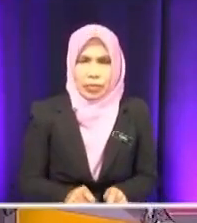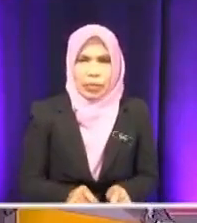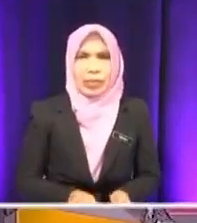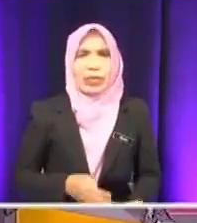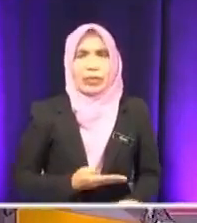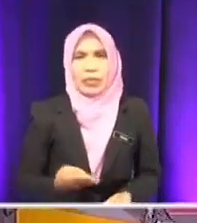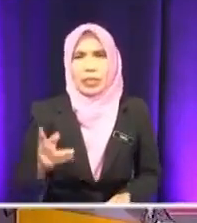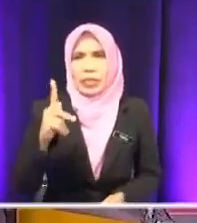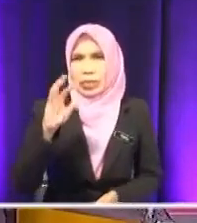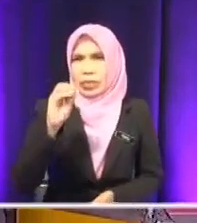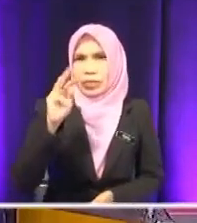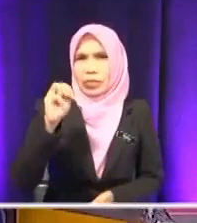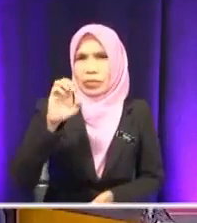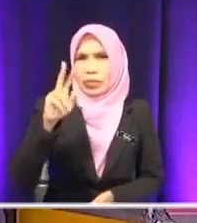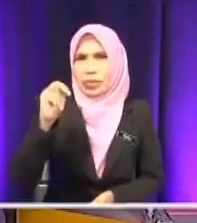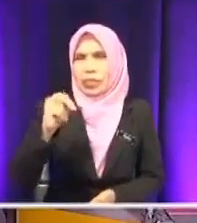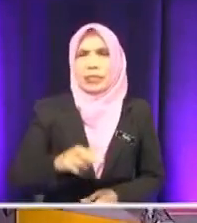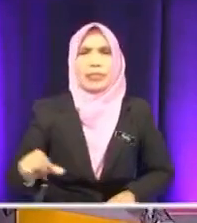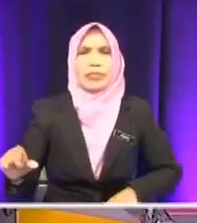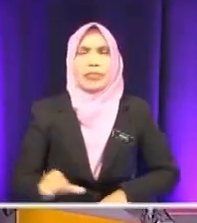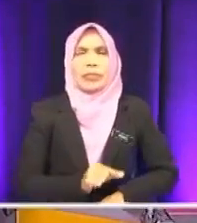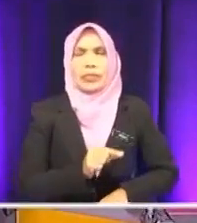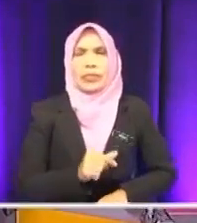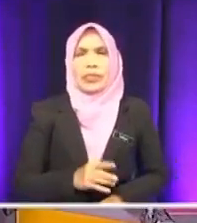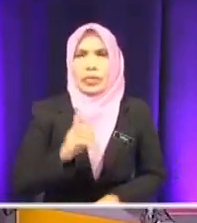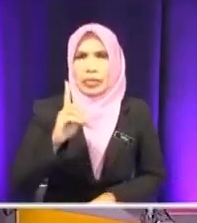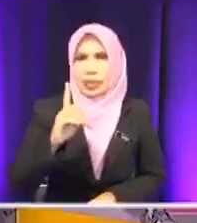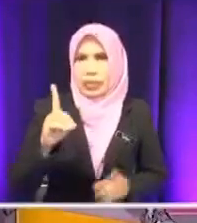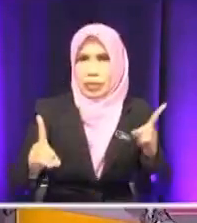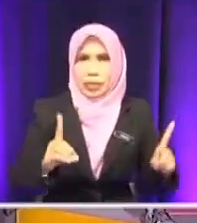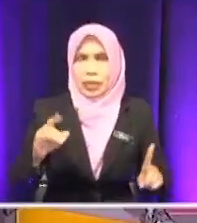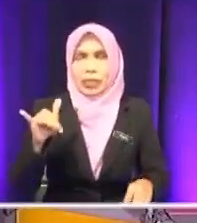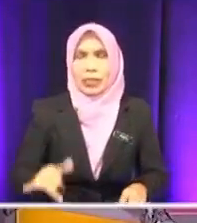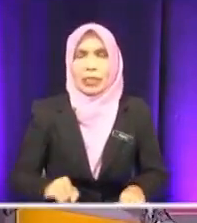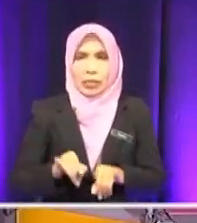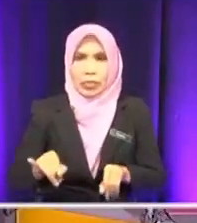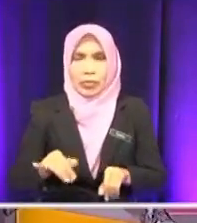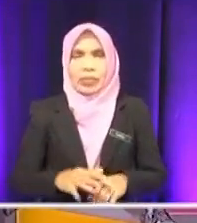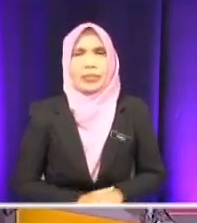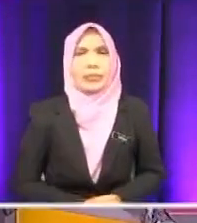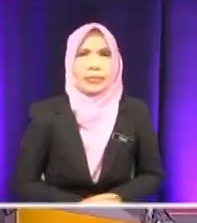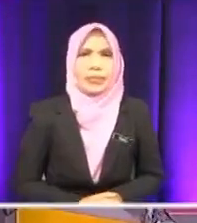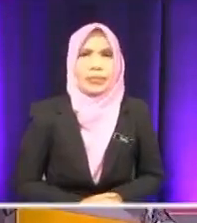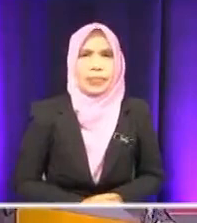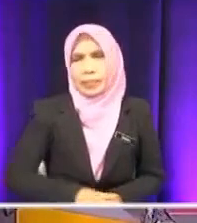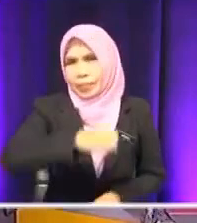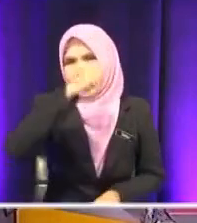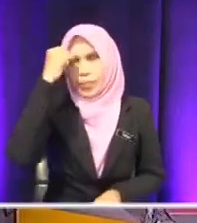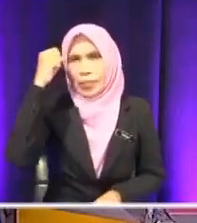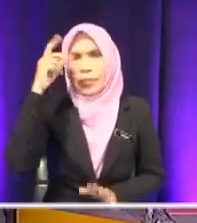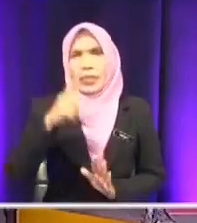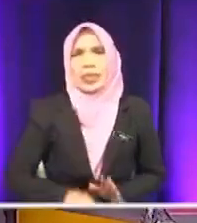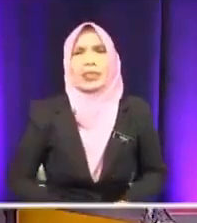pembeli ubah yang terbaik menggunakan jenis data yang sesuai kita boleh ulas dari segi Itu sebab kebanyakan